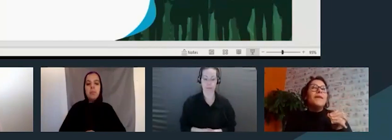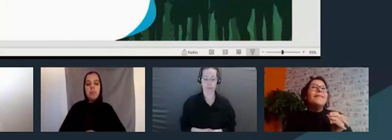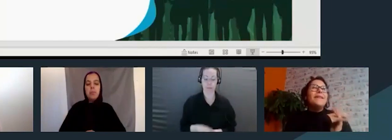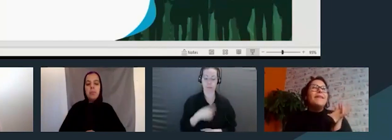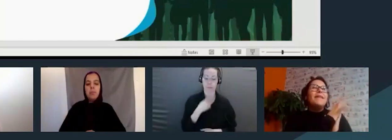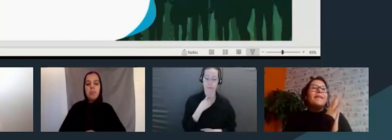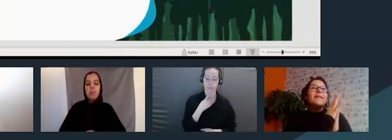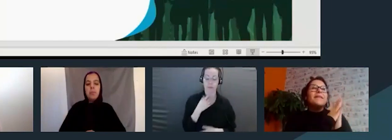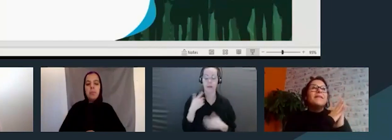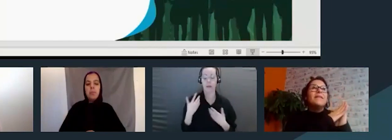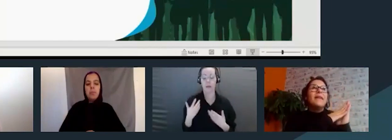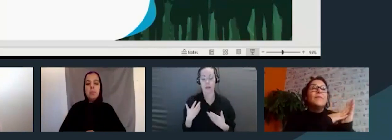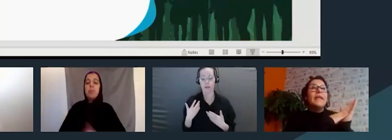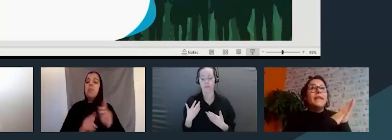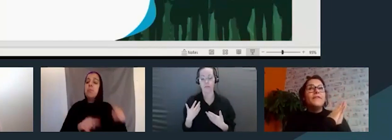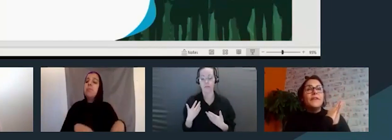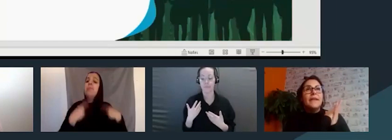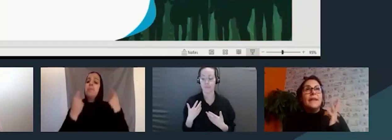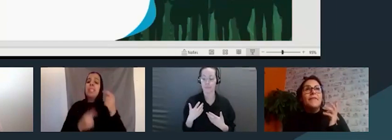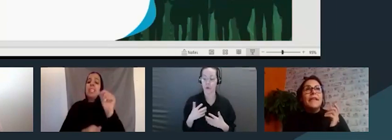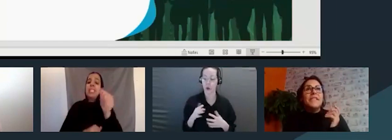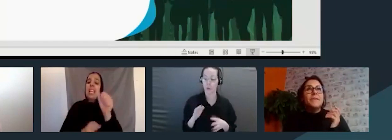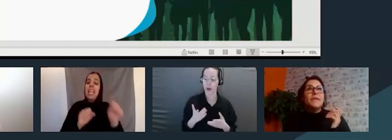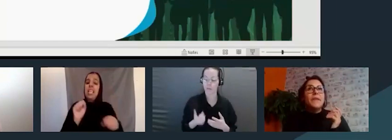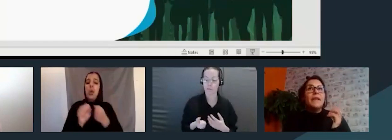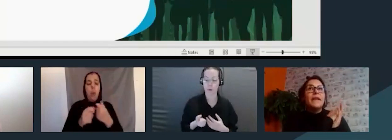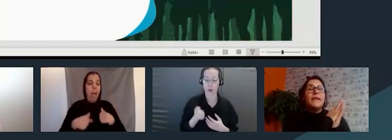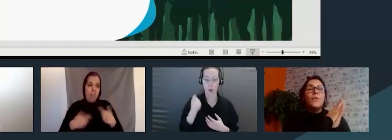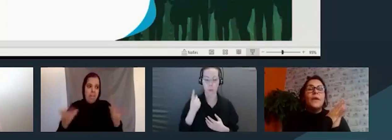Je suis là depuis 11 ans,